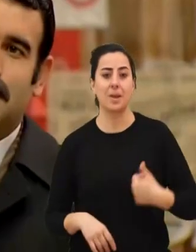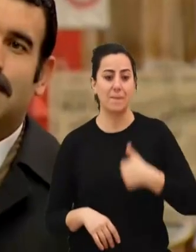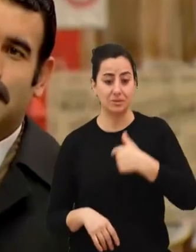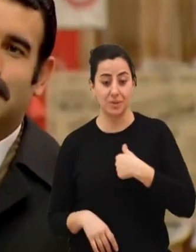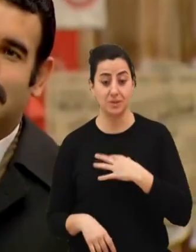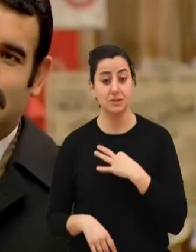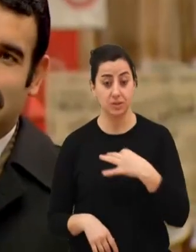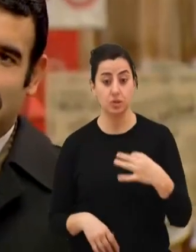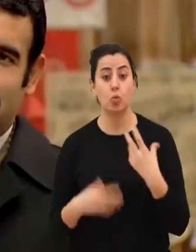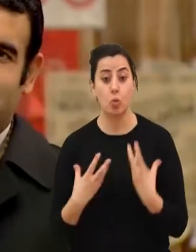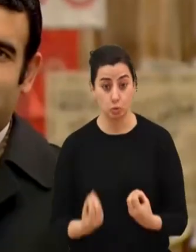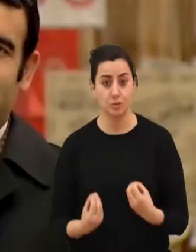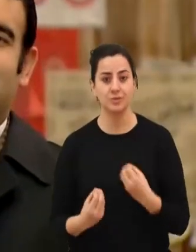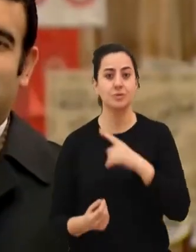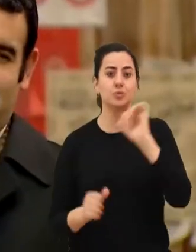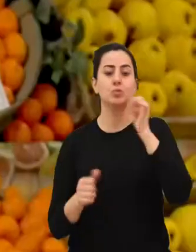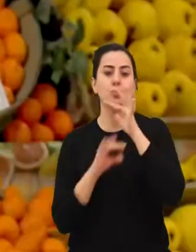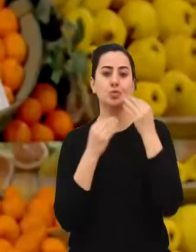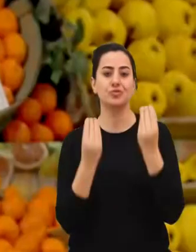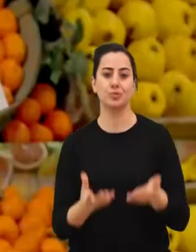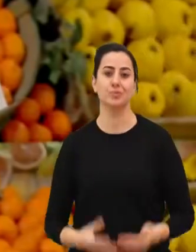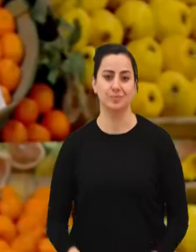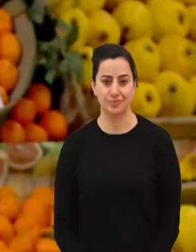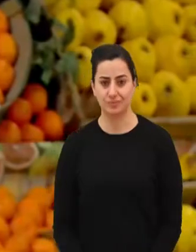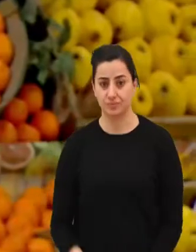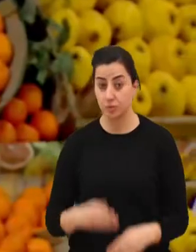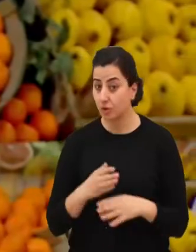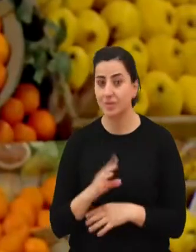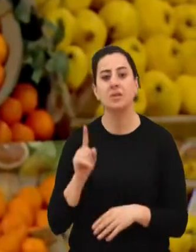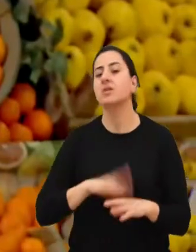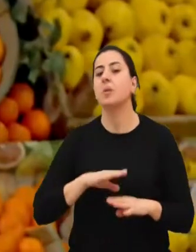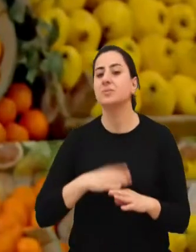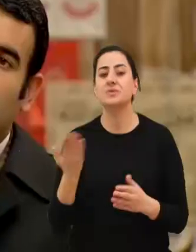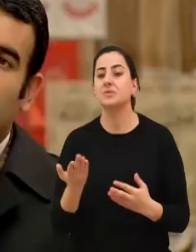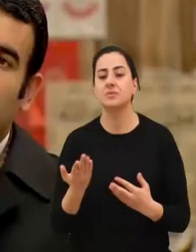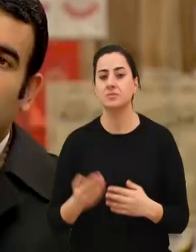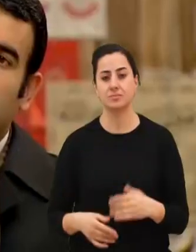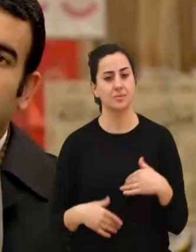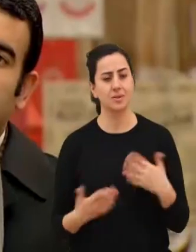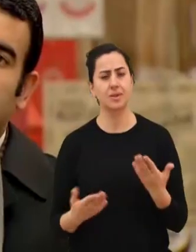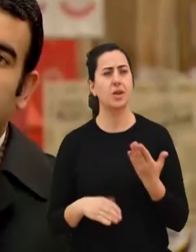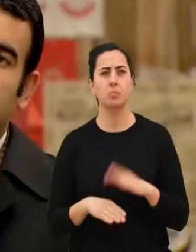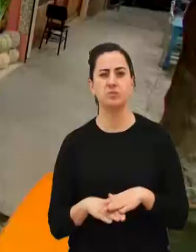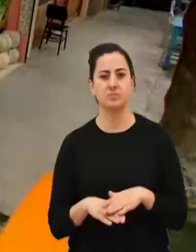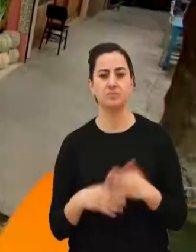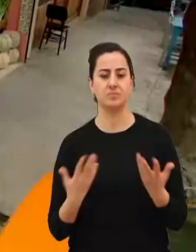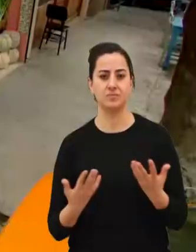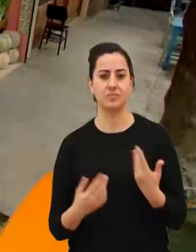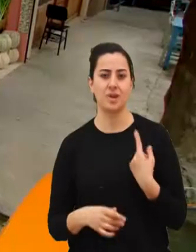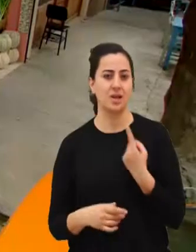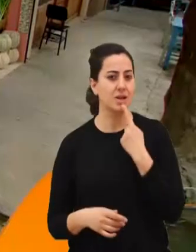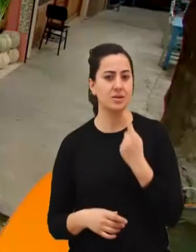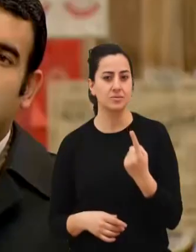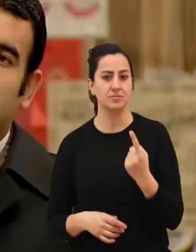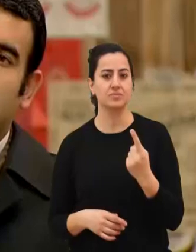beni seçerseniz güzel günler sizleri bekliyor. Aa, sahi mi? Ne yapacaksınız mesela? Mesela ne yapacağız? Şöyle ifade